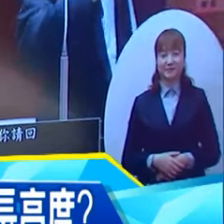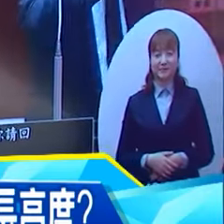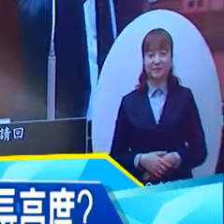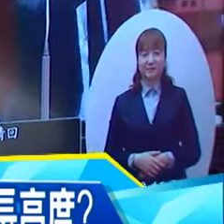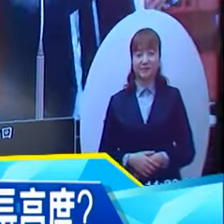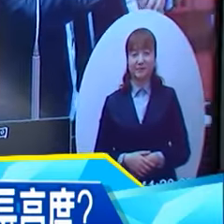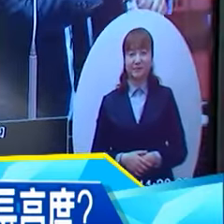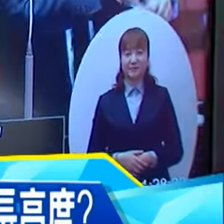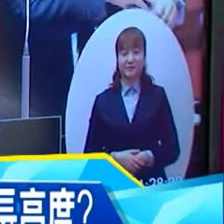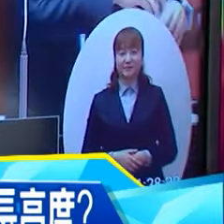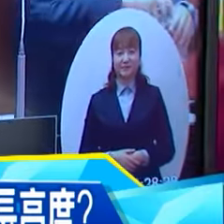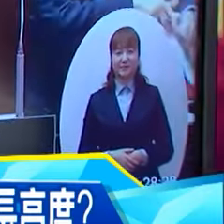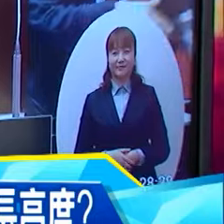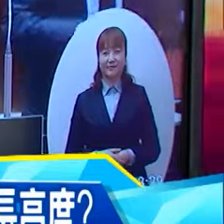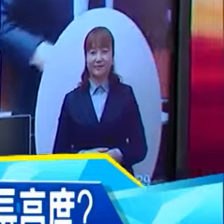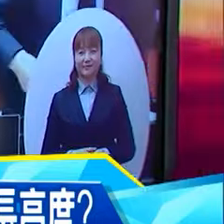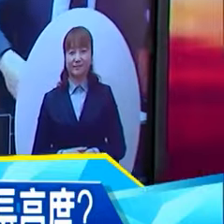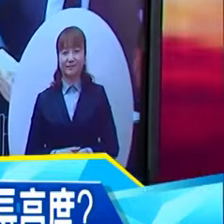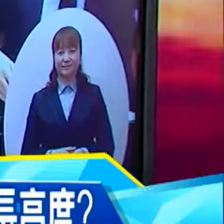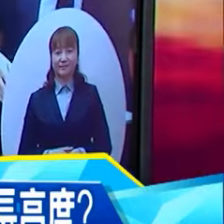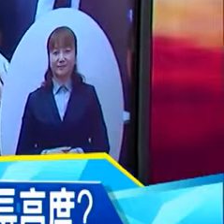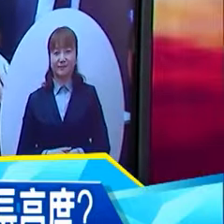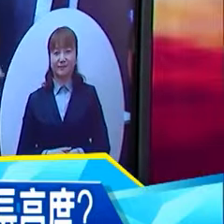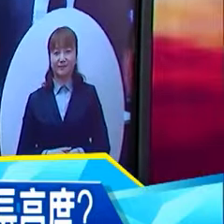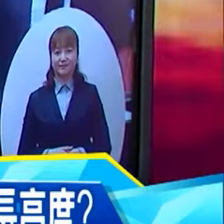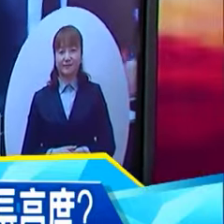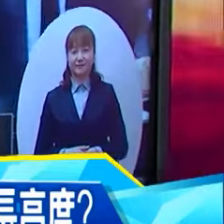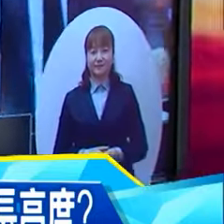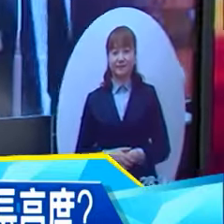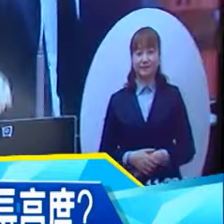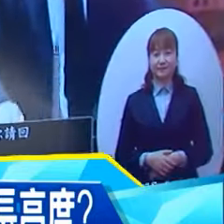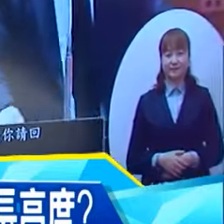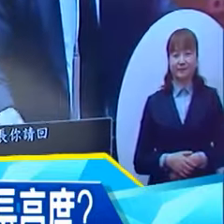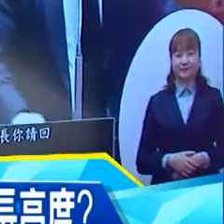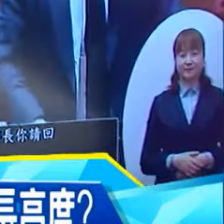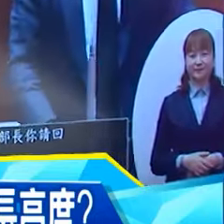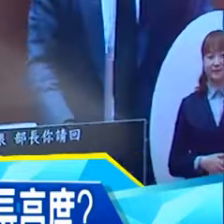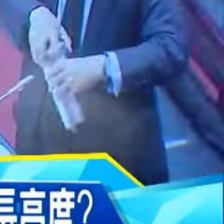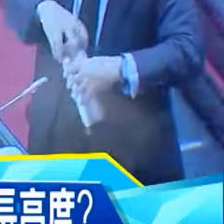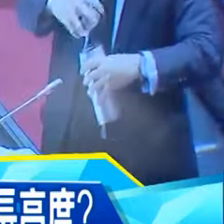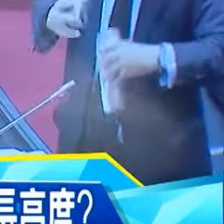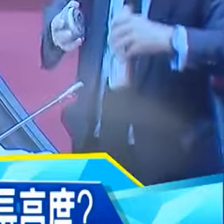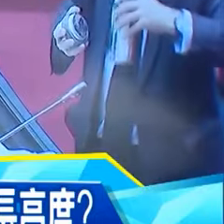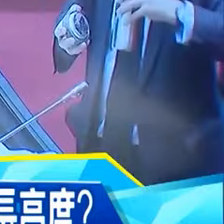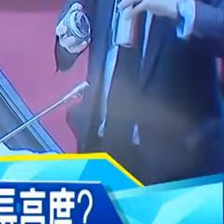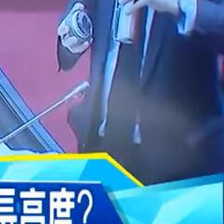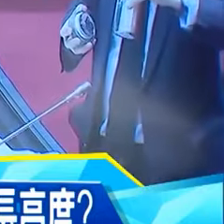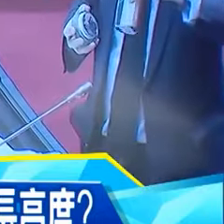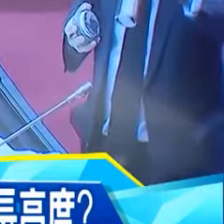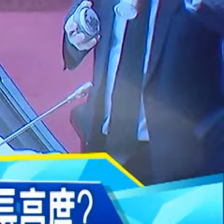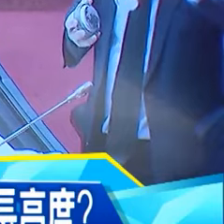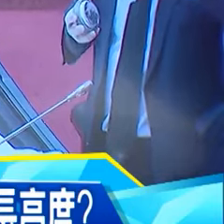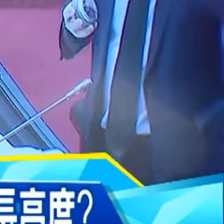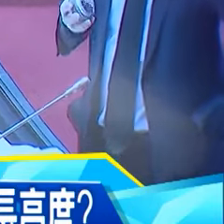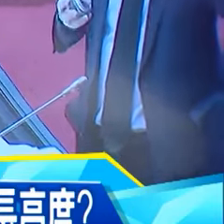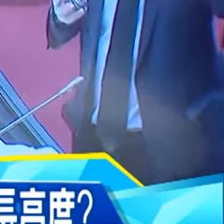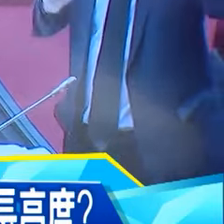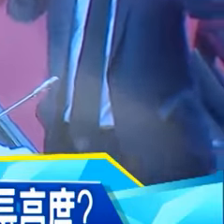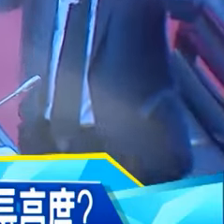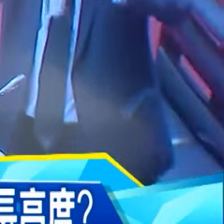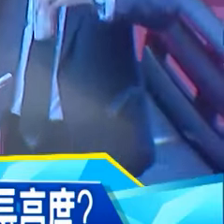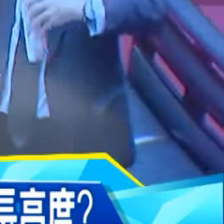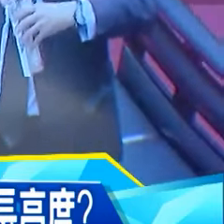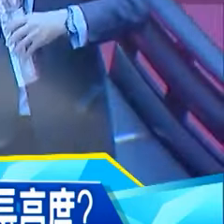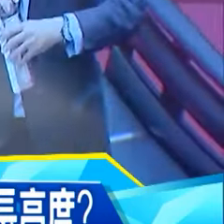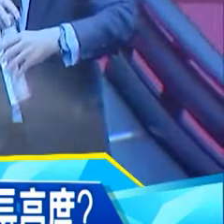我北农总经理没有水，我也要喝水？转过头去看谁给我送水，没有。 对， 结果王世坚吐他一句：‘流氓，你可以喝水啊，你喝吧。’流氓，那对不起，我